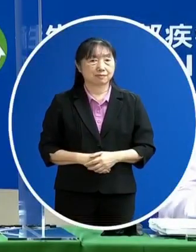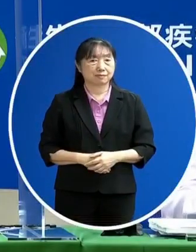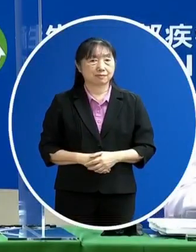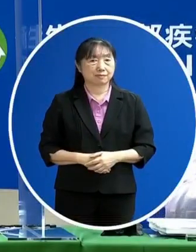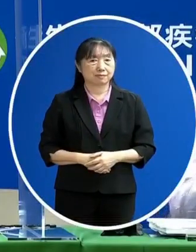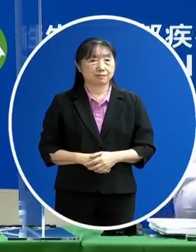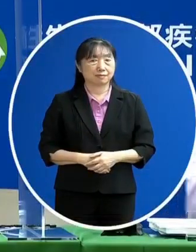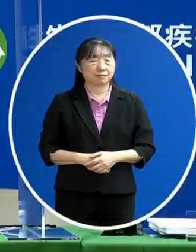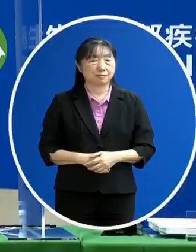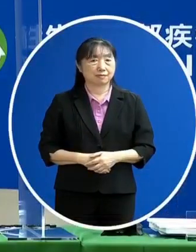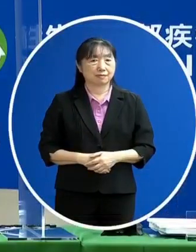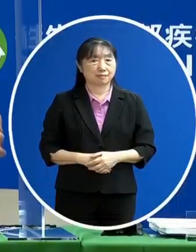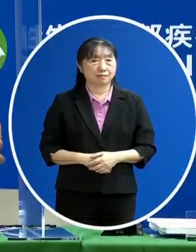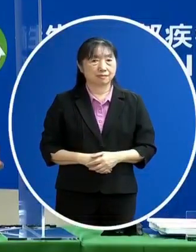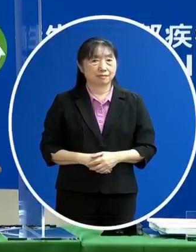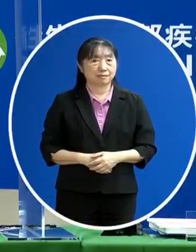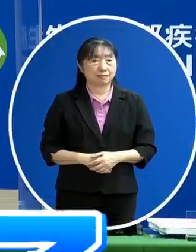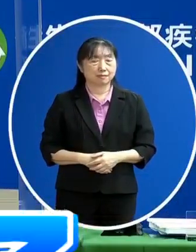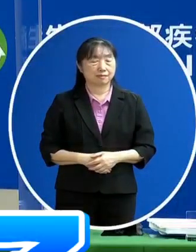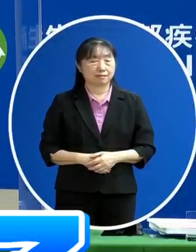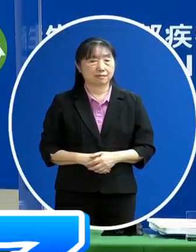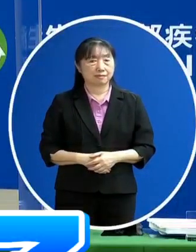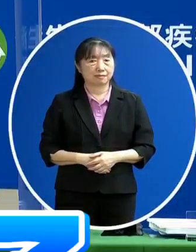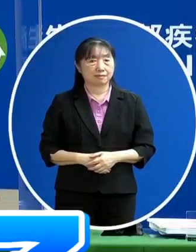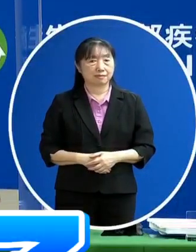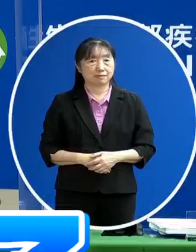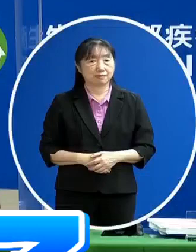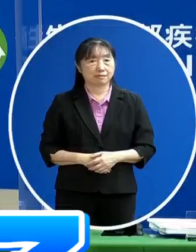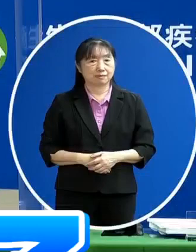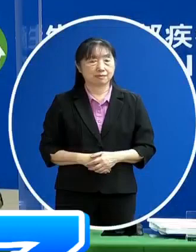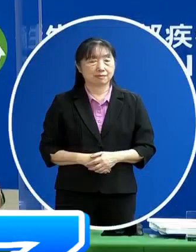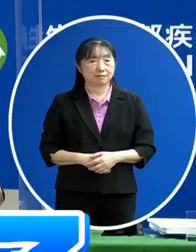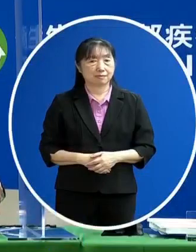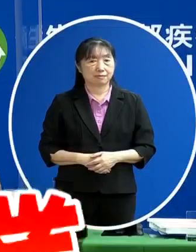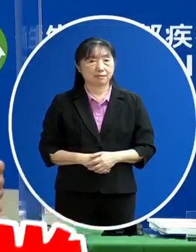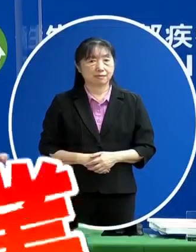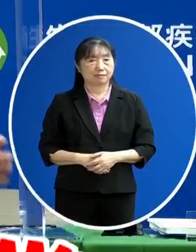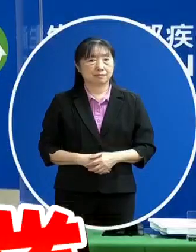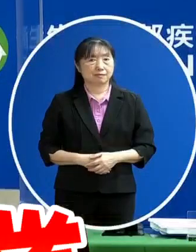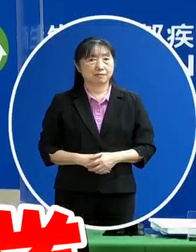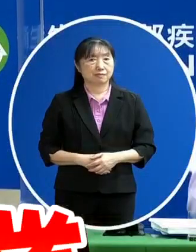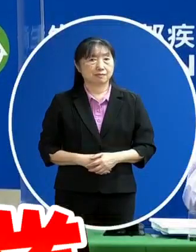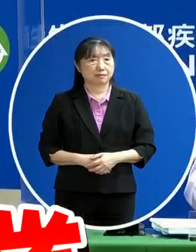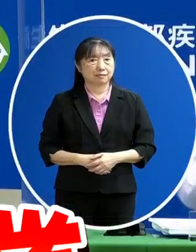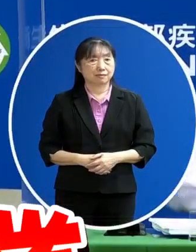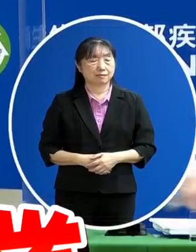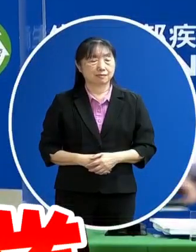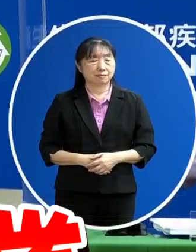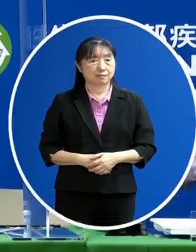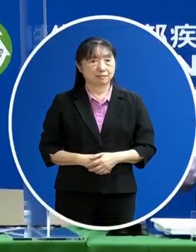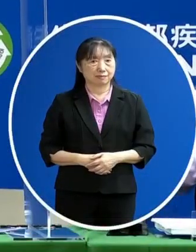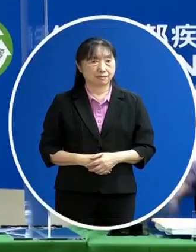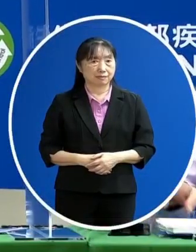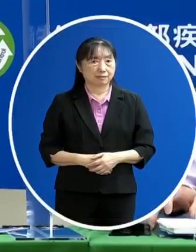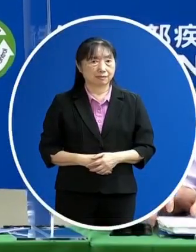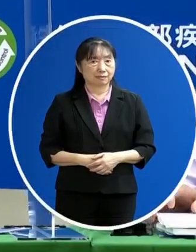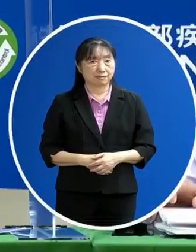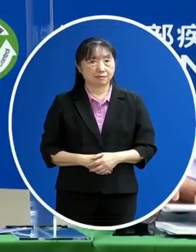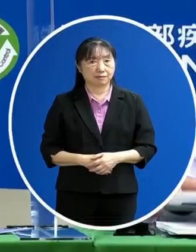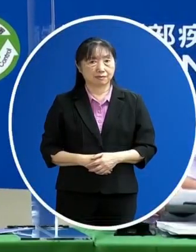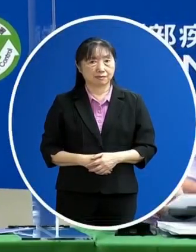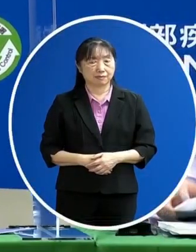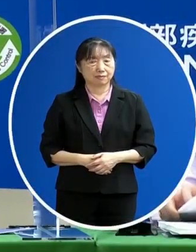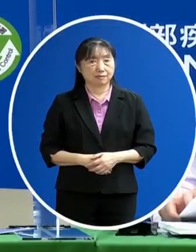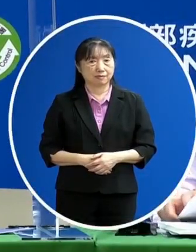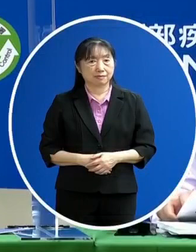糕，这个英石的商人呢、啊、被国民党给害了，政治迫害商业。好了，我就讲，陈